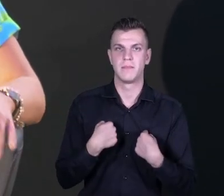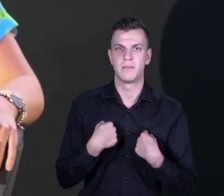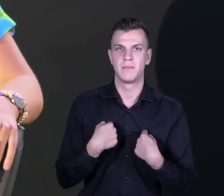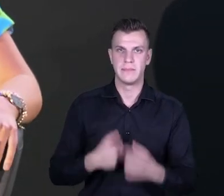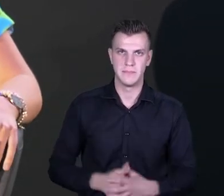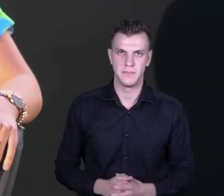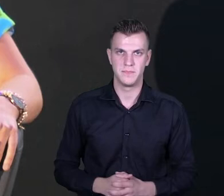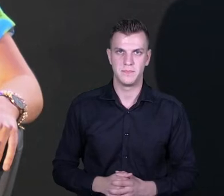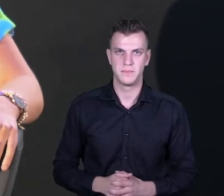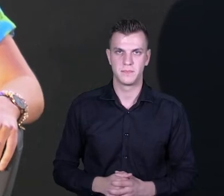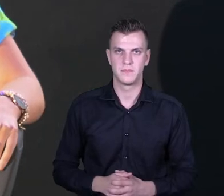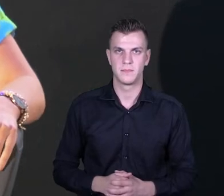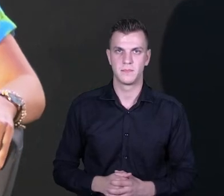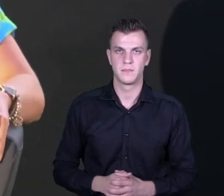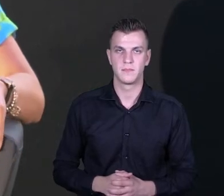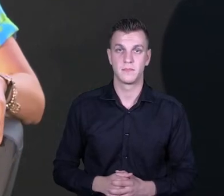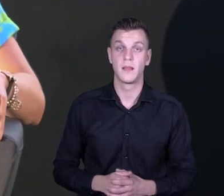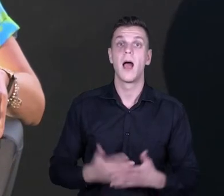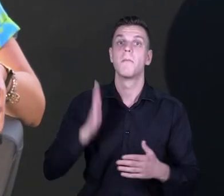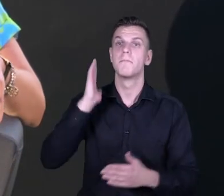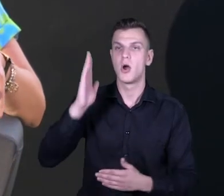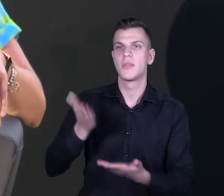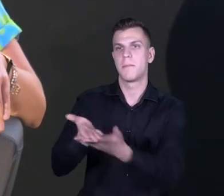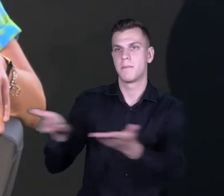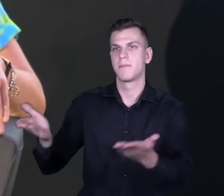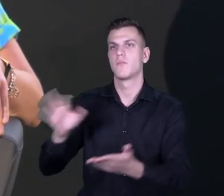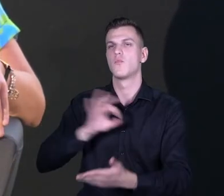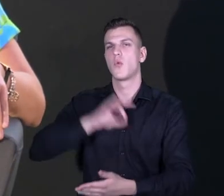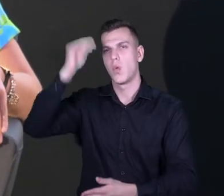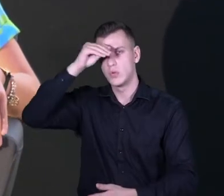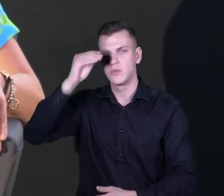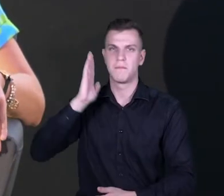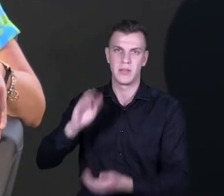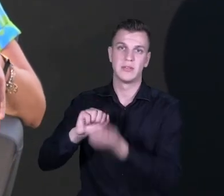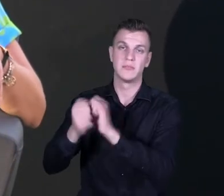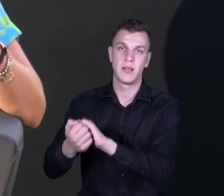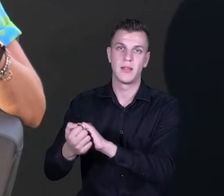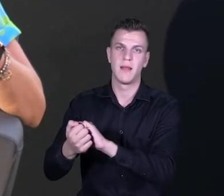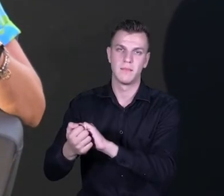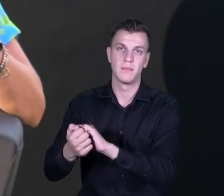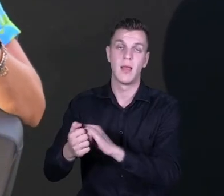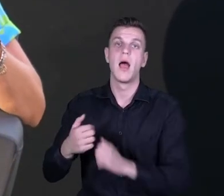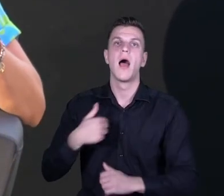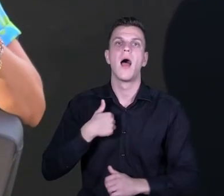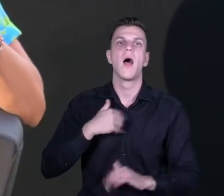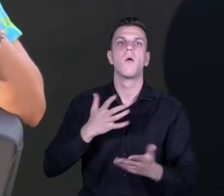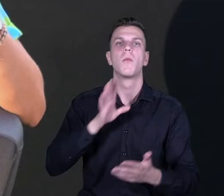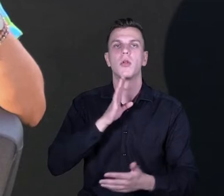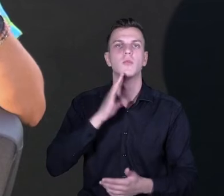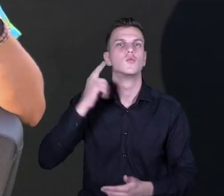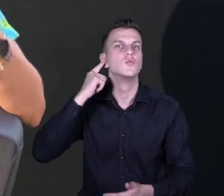będzie w kulturze pracy moich uczniów. Odrzuciłam kulturę posłuszeństwa, kulturę